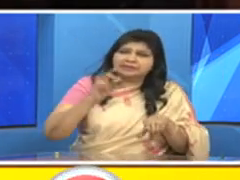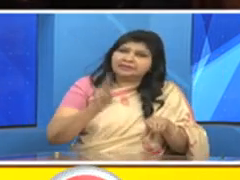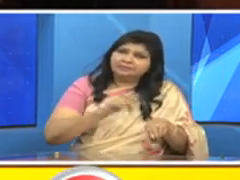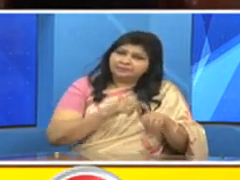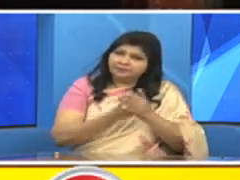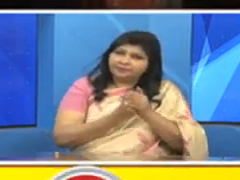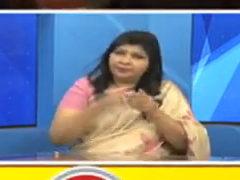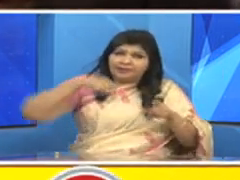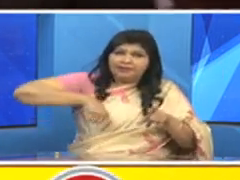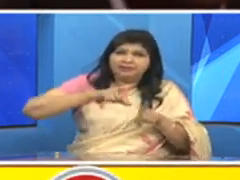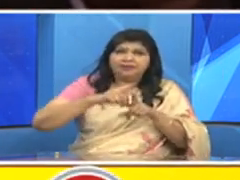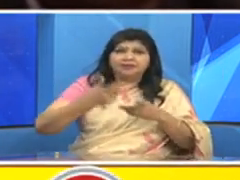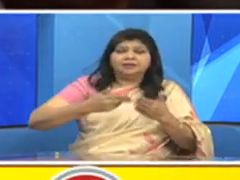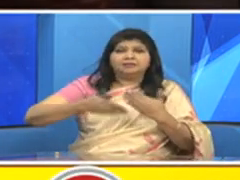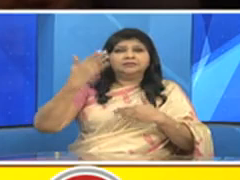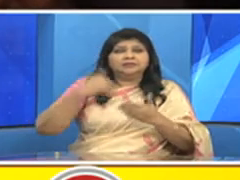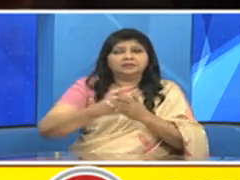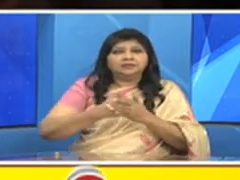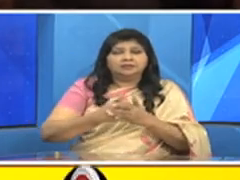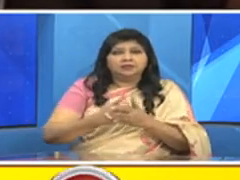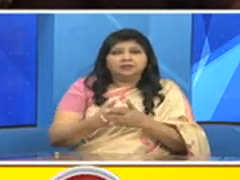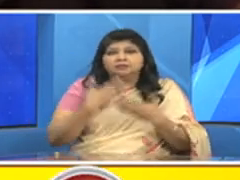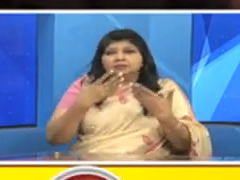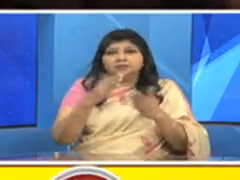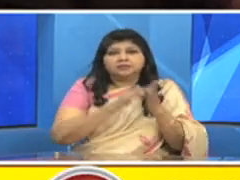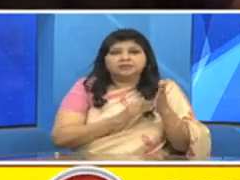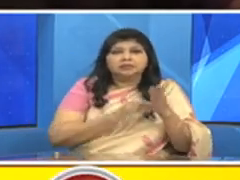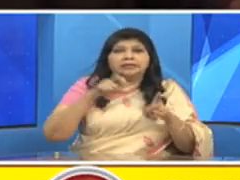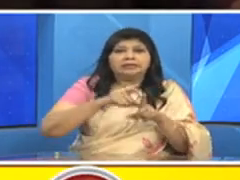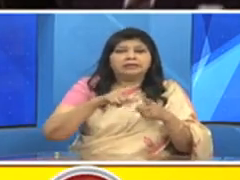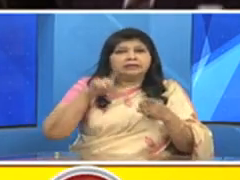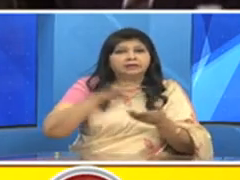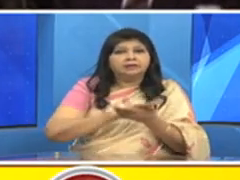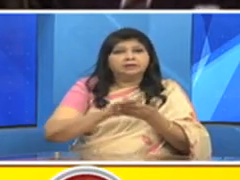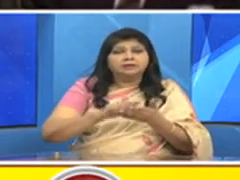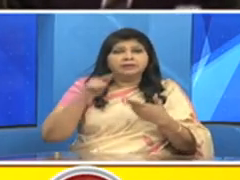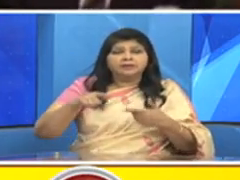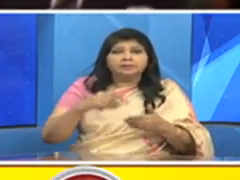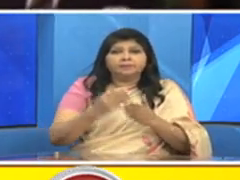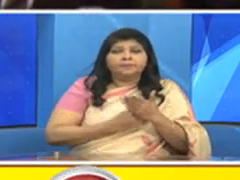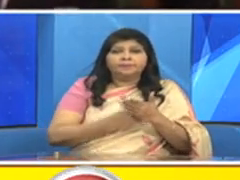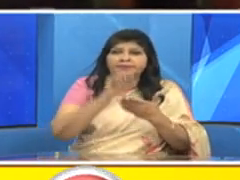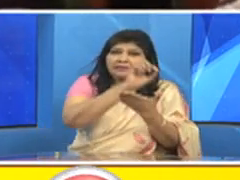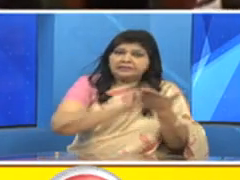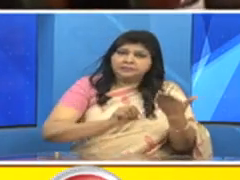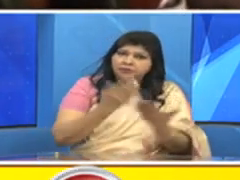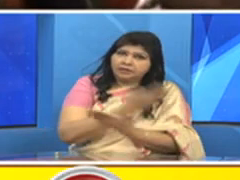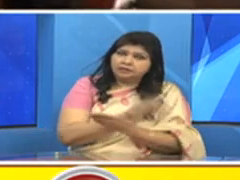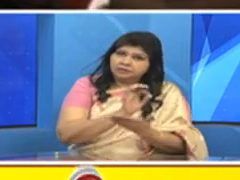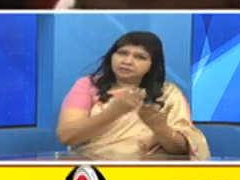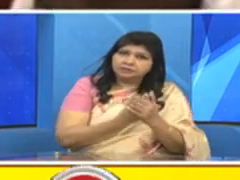में दिल्ली एक ऐतिहासिक घटना की गवाह बन रही थी। दिल्ली में एक महत्वपूर्ण समझौते पर हस्ताक्षर किए